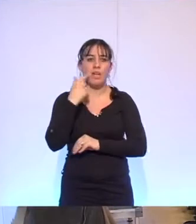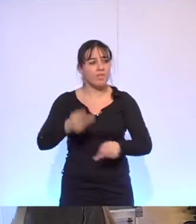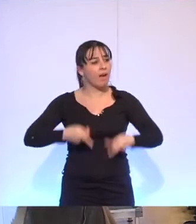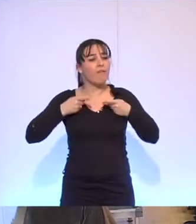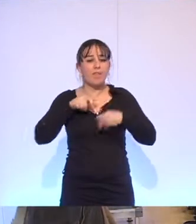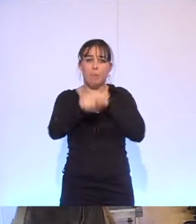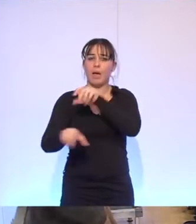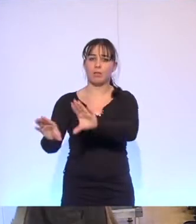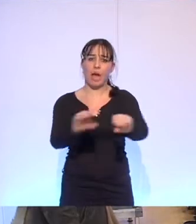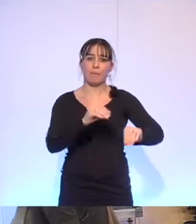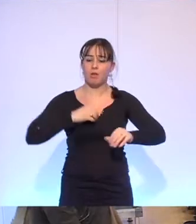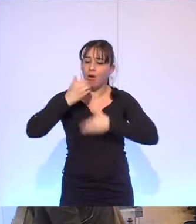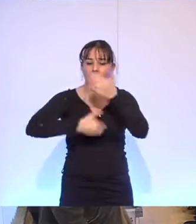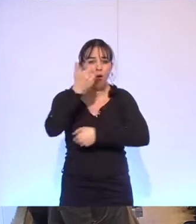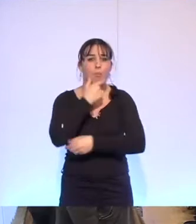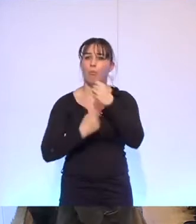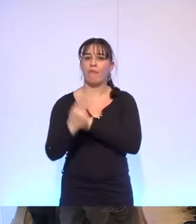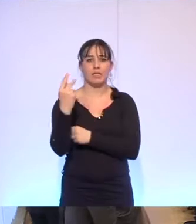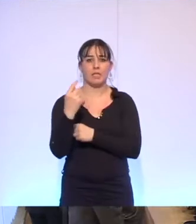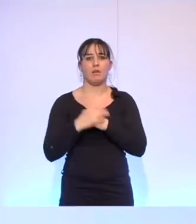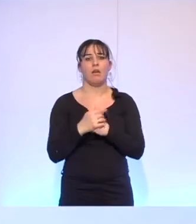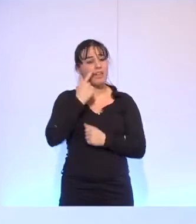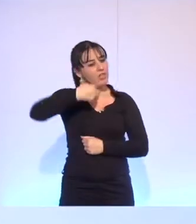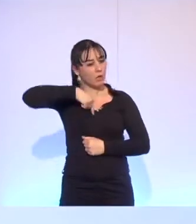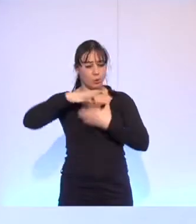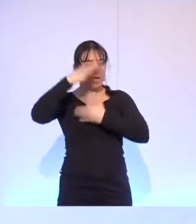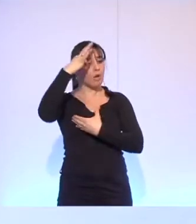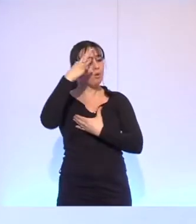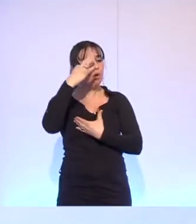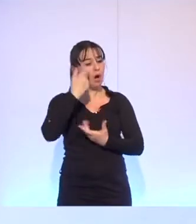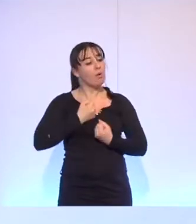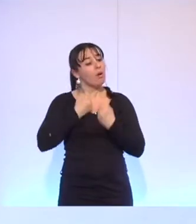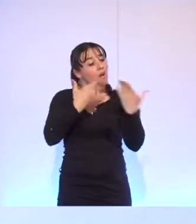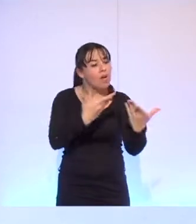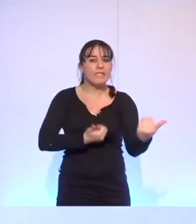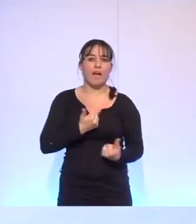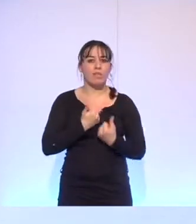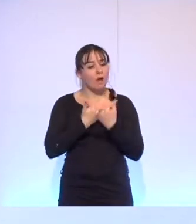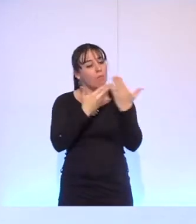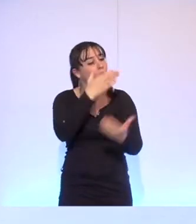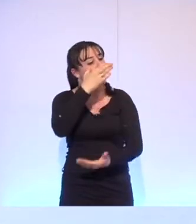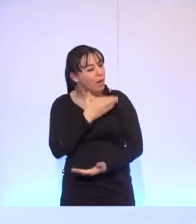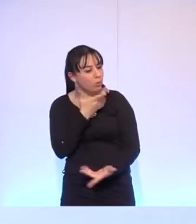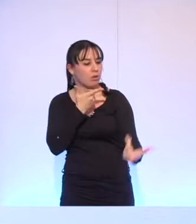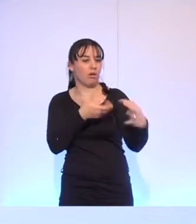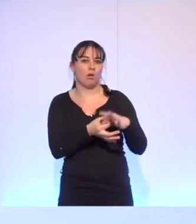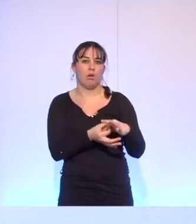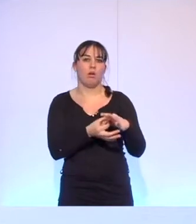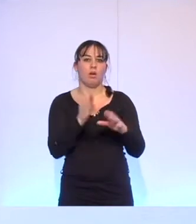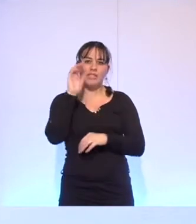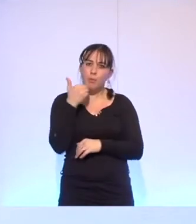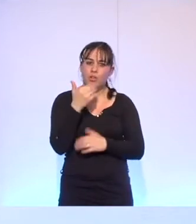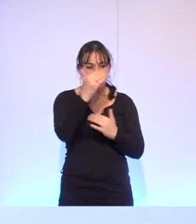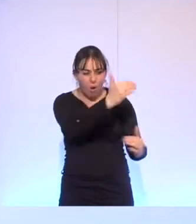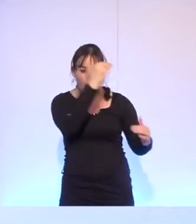des habitants. Nous serons des élus au service des habitants. Voilà pourquoi je tiens autant à la relation avec les habitants et à